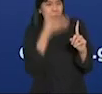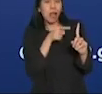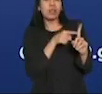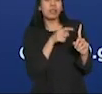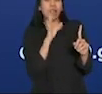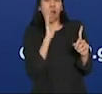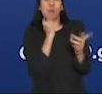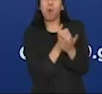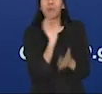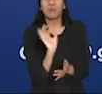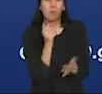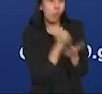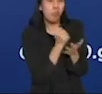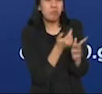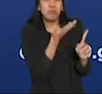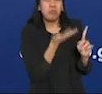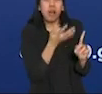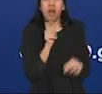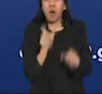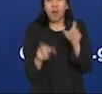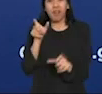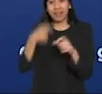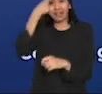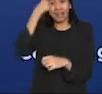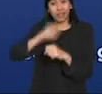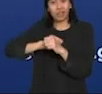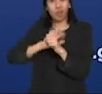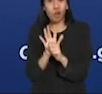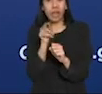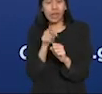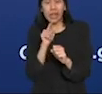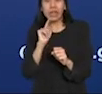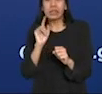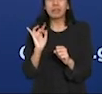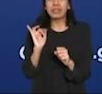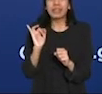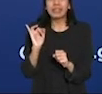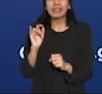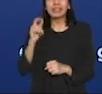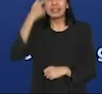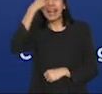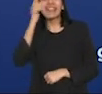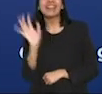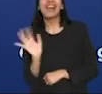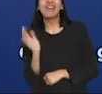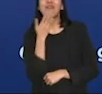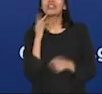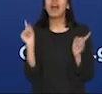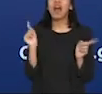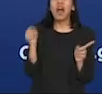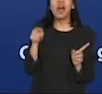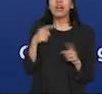sedang banyak diantara mereka dalam kondisi yang seperti tidak sakit inilah yang